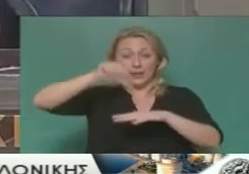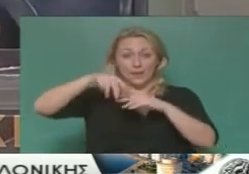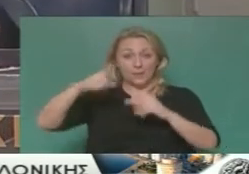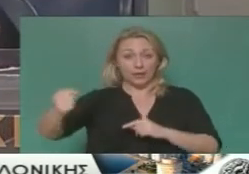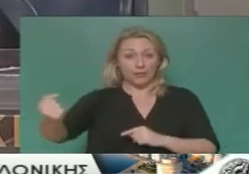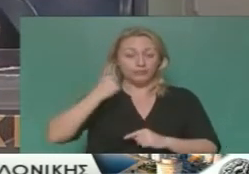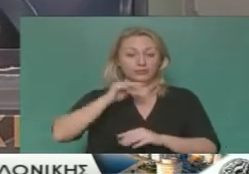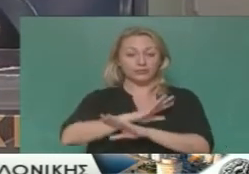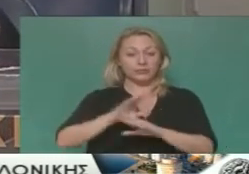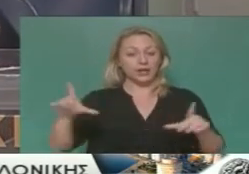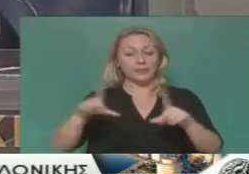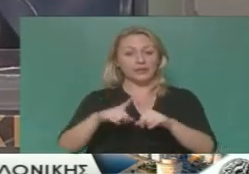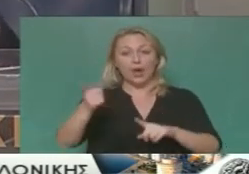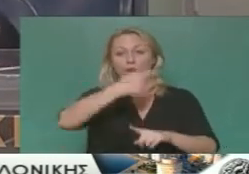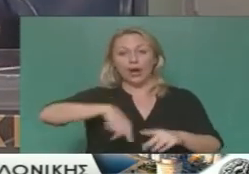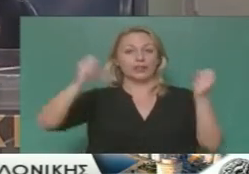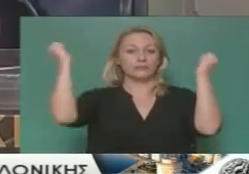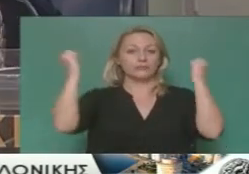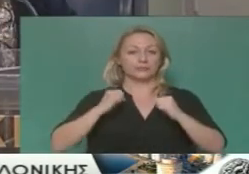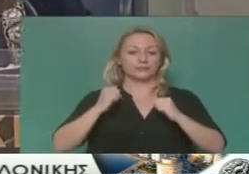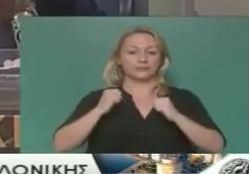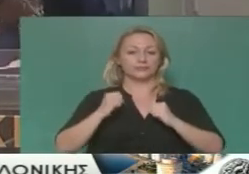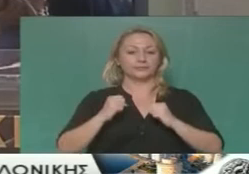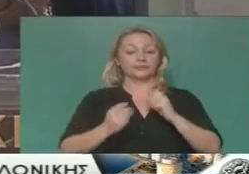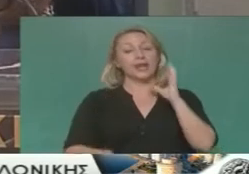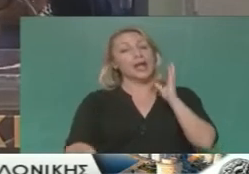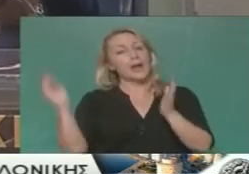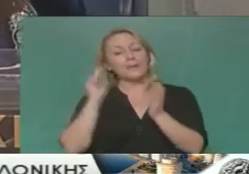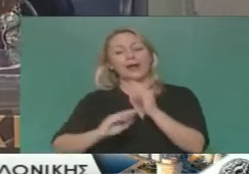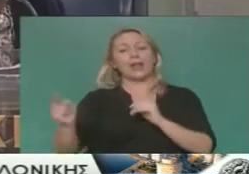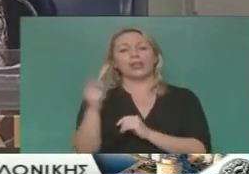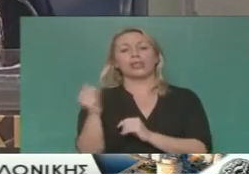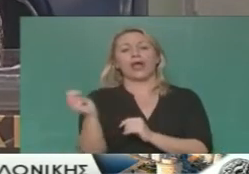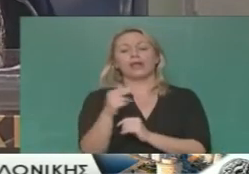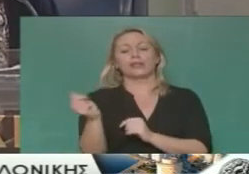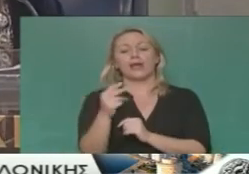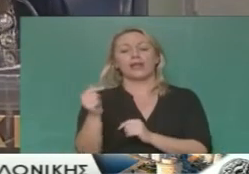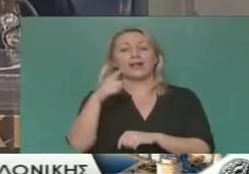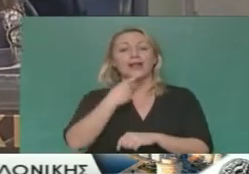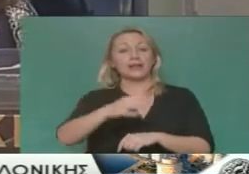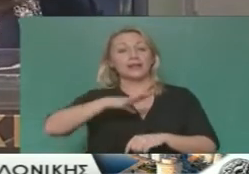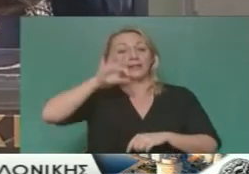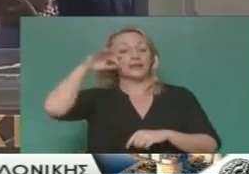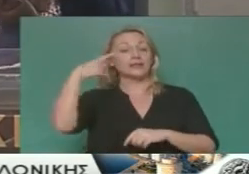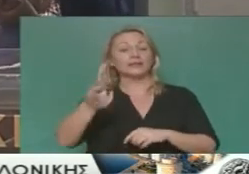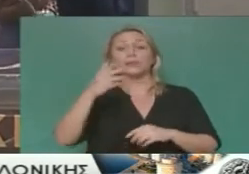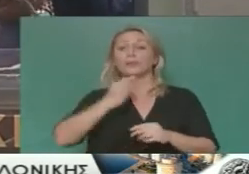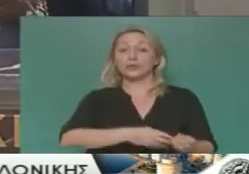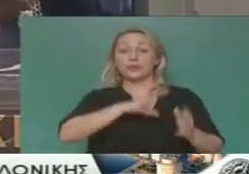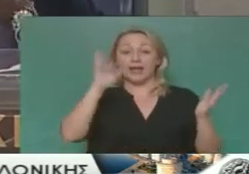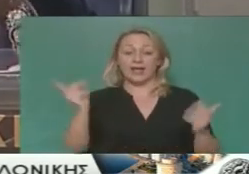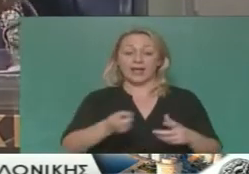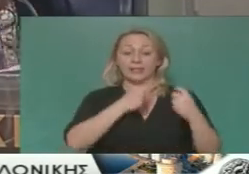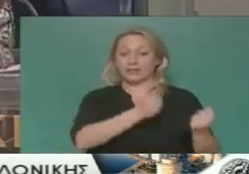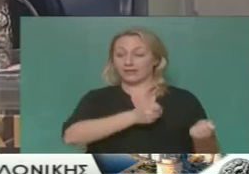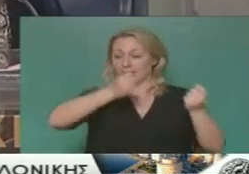απέτυχαν. Και τώρα την πληρώνουμε όλοι μας. Νέος γύρος υποσχέσεων τάζει το λαό της Θεσσαλονίκης ότι η λύση θα έρθει με την ανάθεση